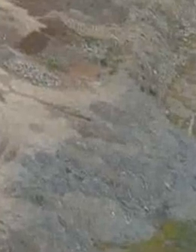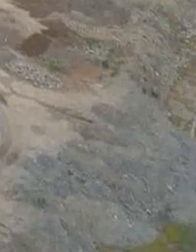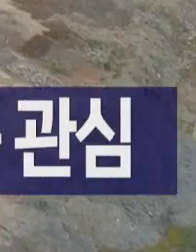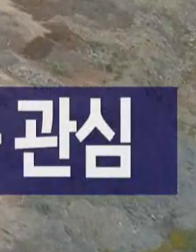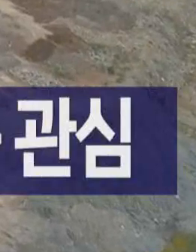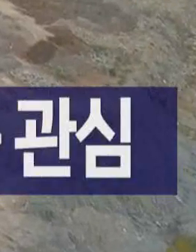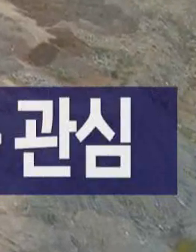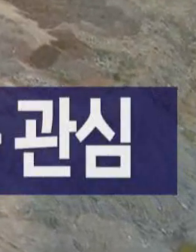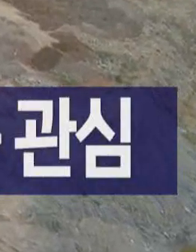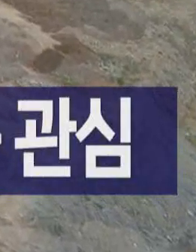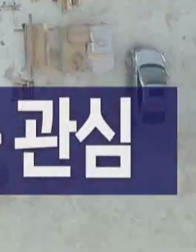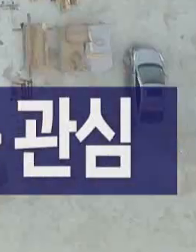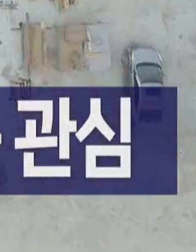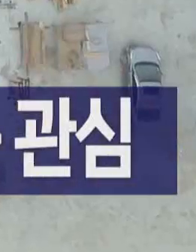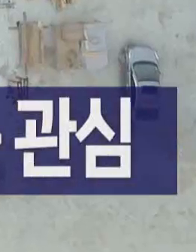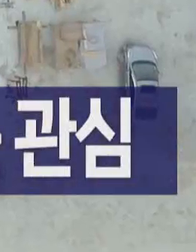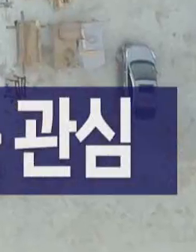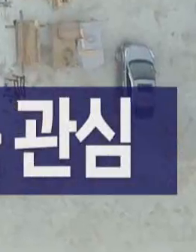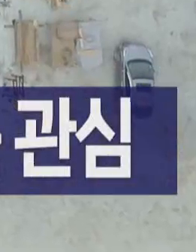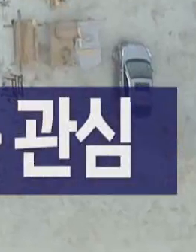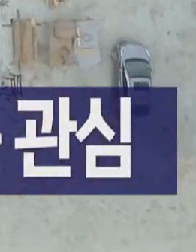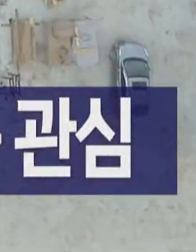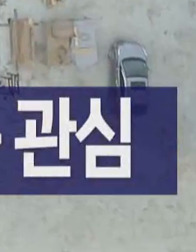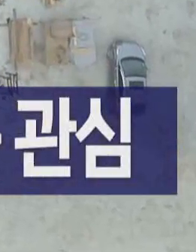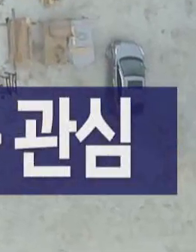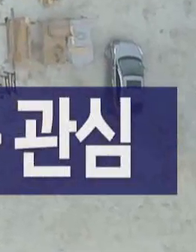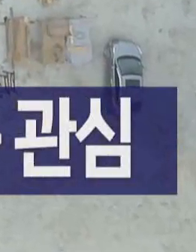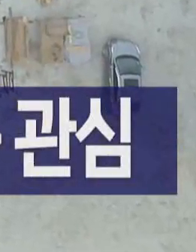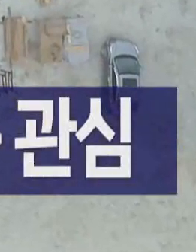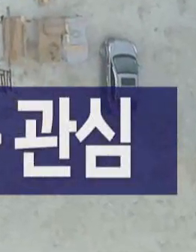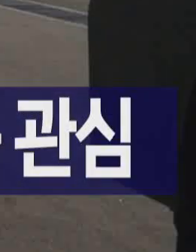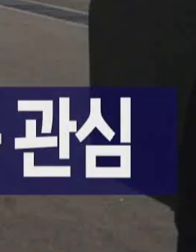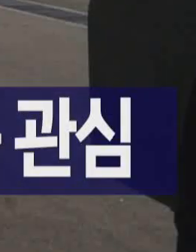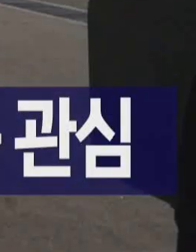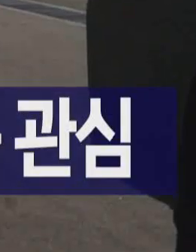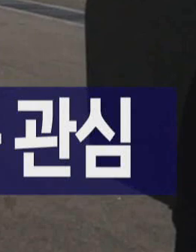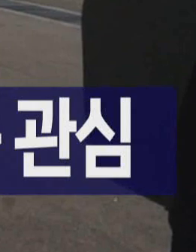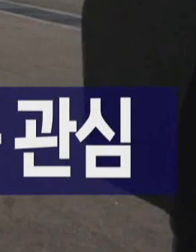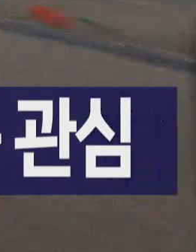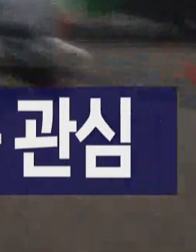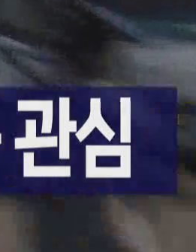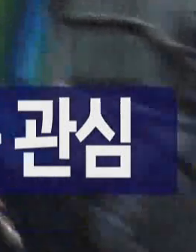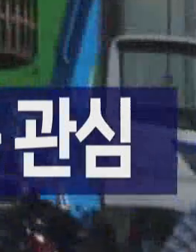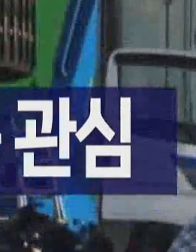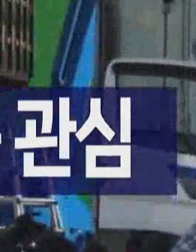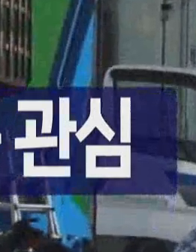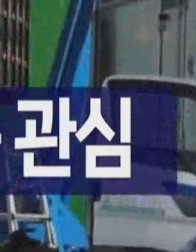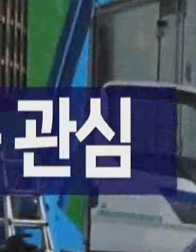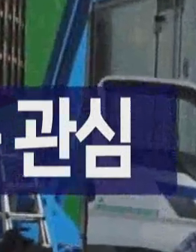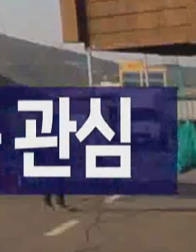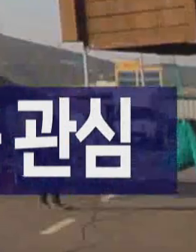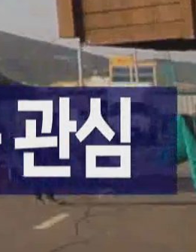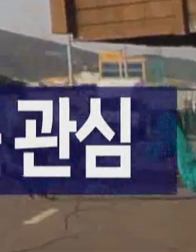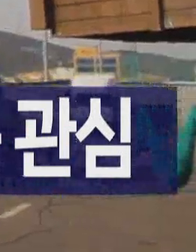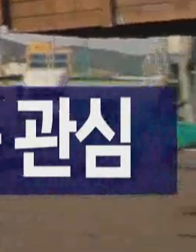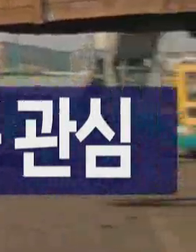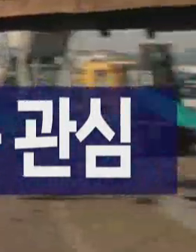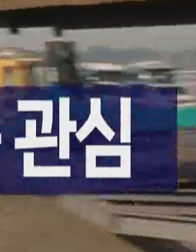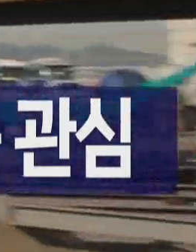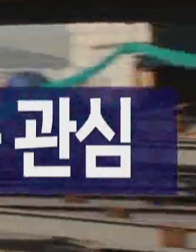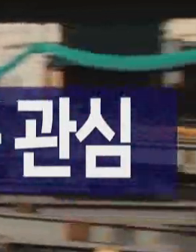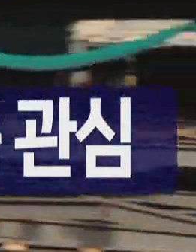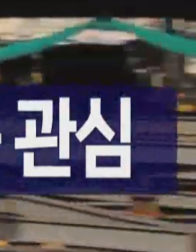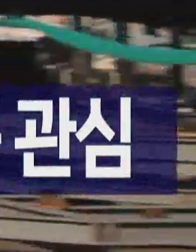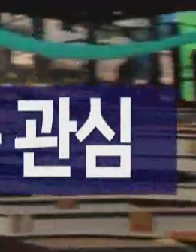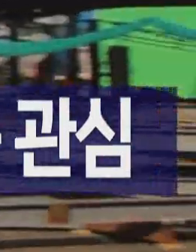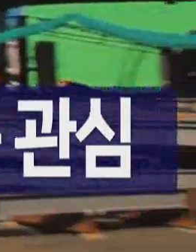영화 한산과 노량의 촬영지인 여수 진모지구 사후 활용에 관심이 높습니다. 오는 2026년 세계섬 박람회